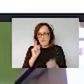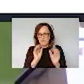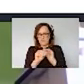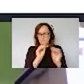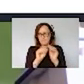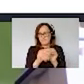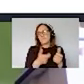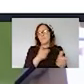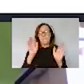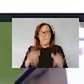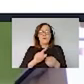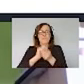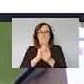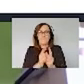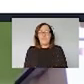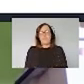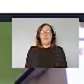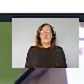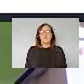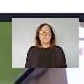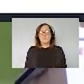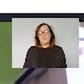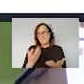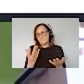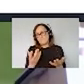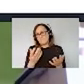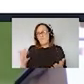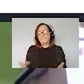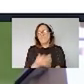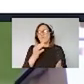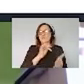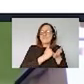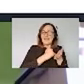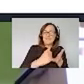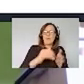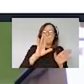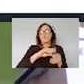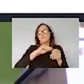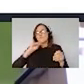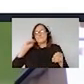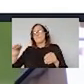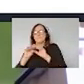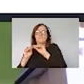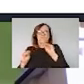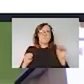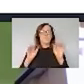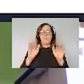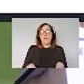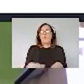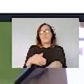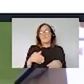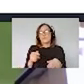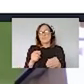też zmieniać tutaj i opcje zaznaczania, i mogę pewne rzeczy przenosić, zaznaczać. Mogę